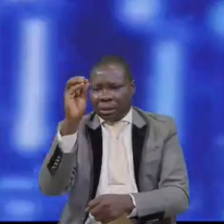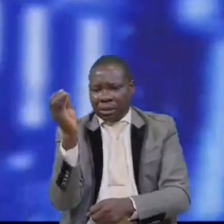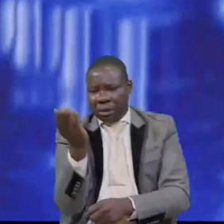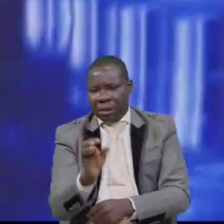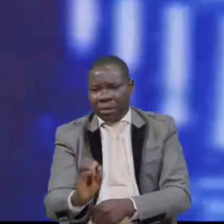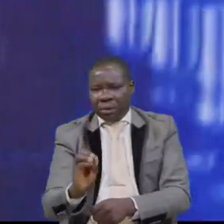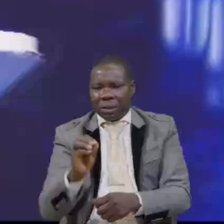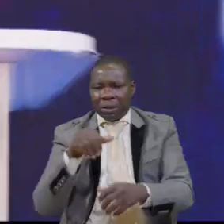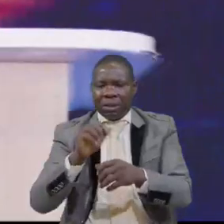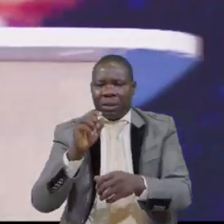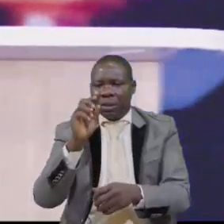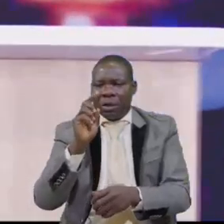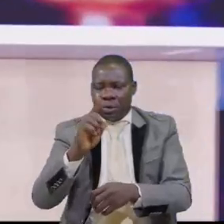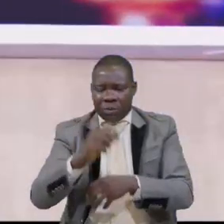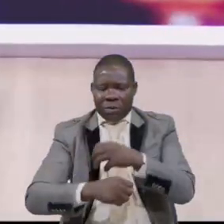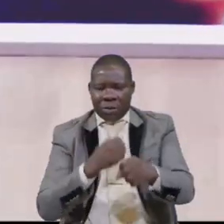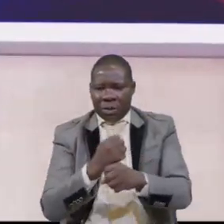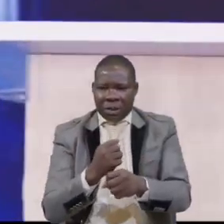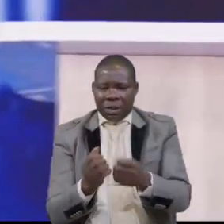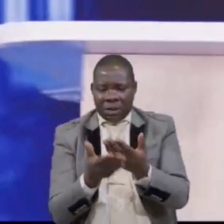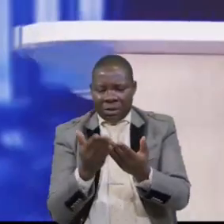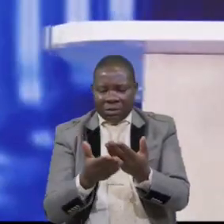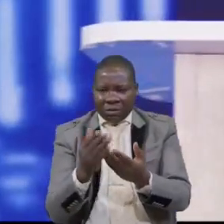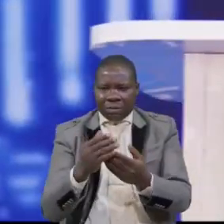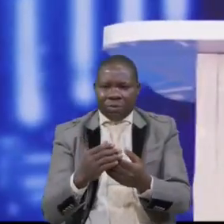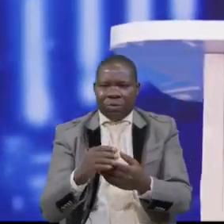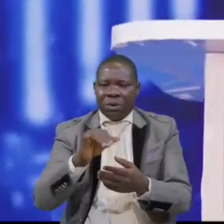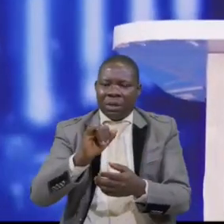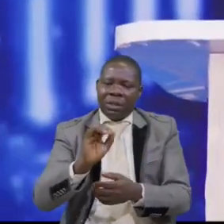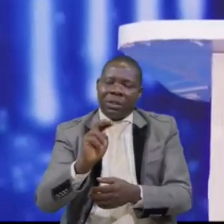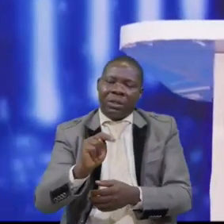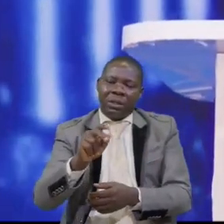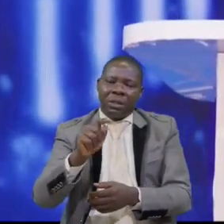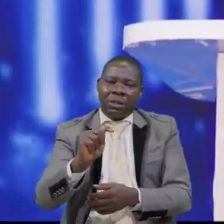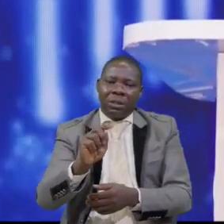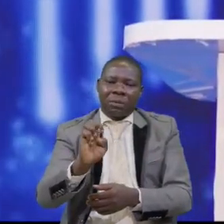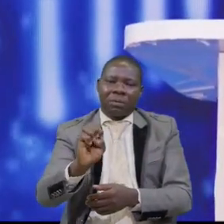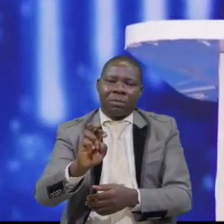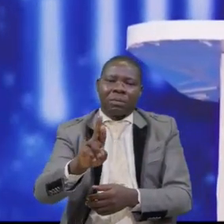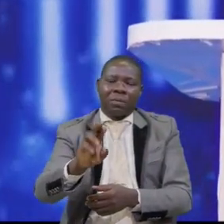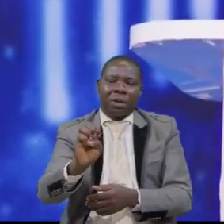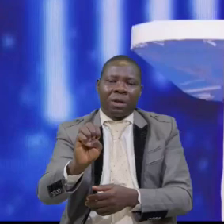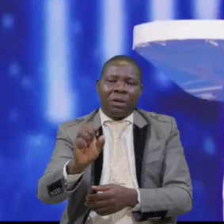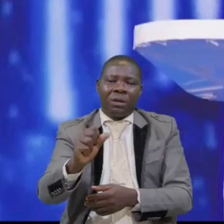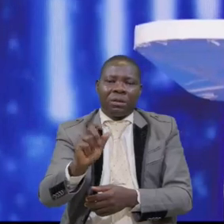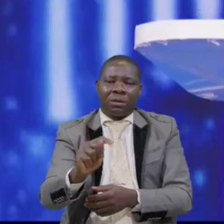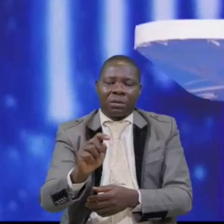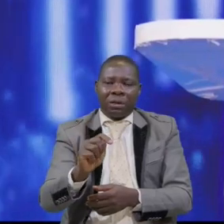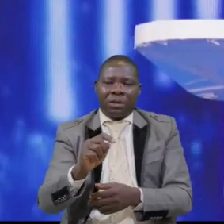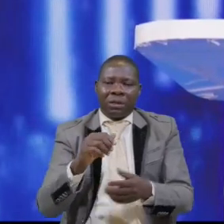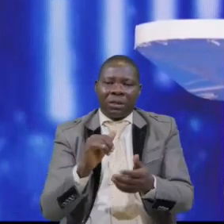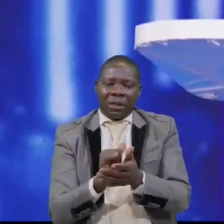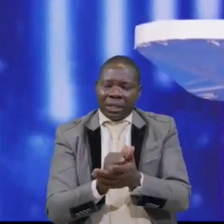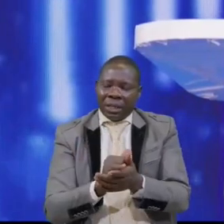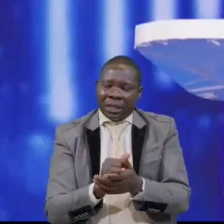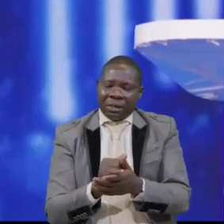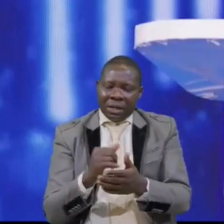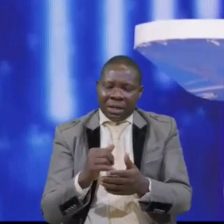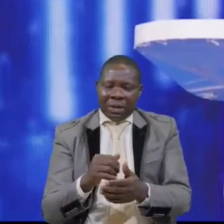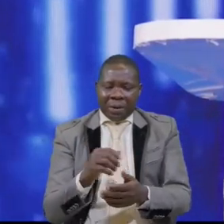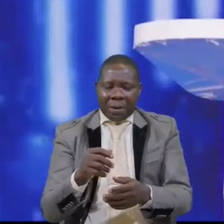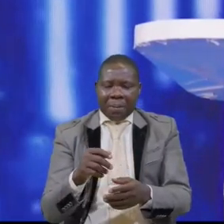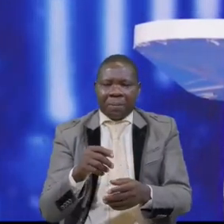simple, ce 100%, le principal, quand un an